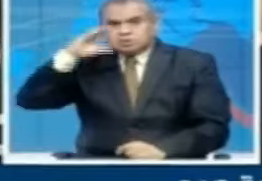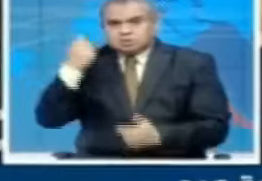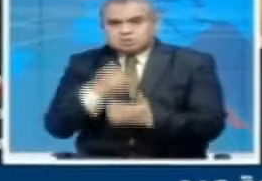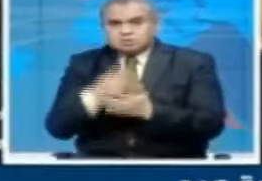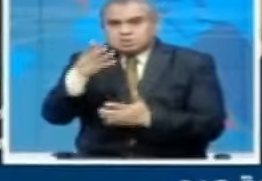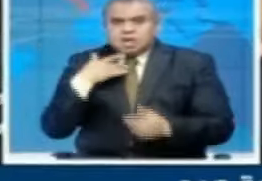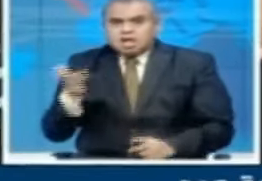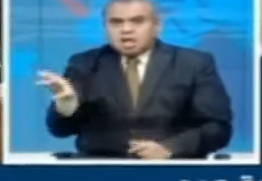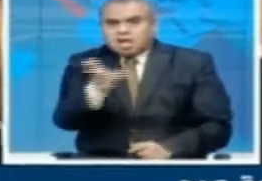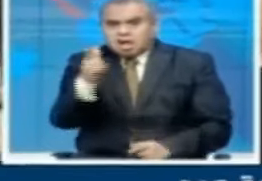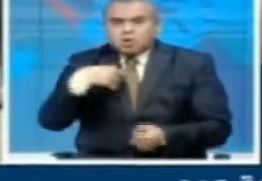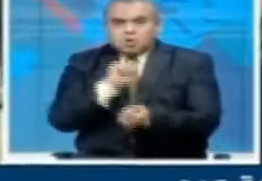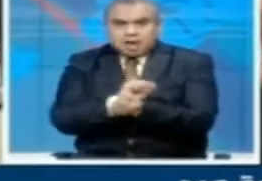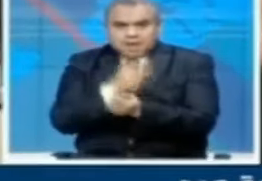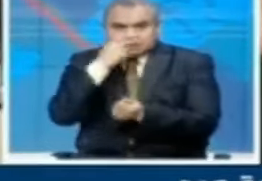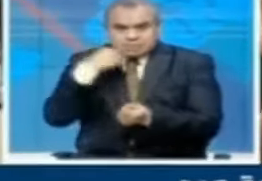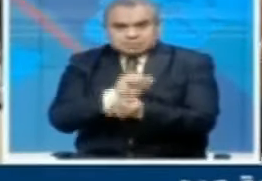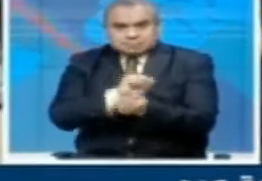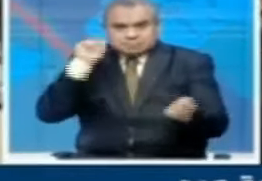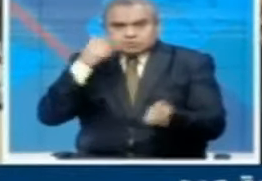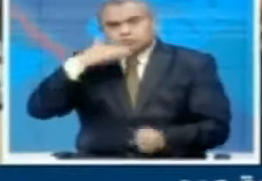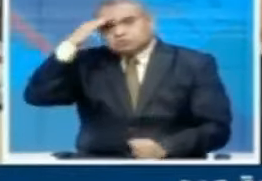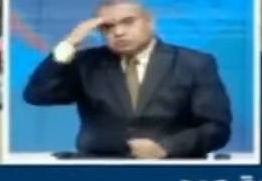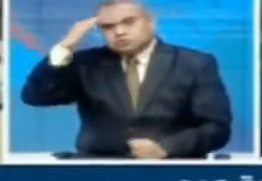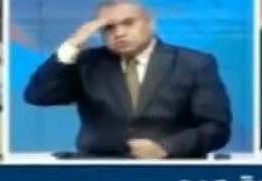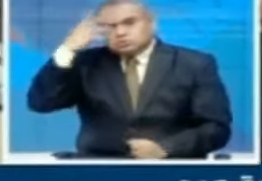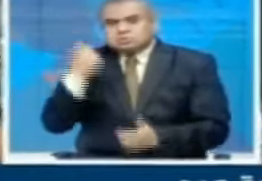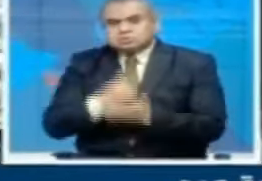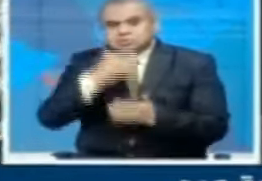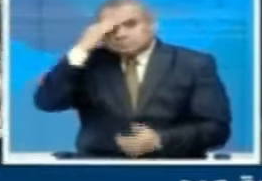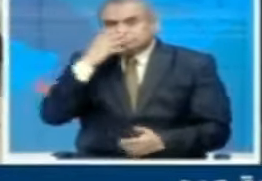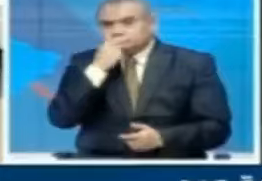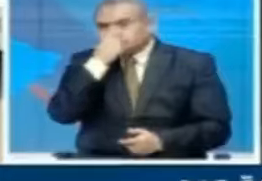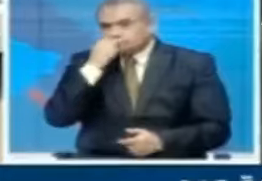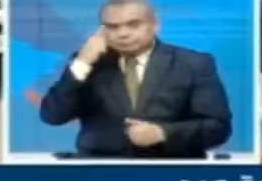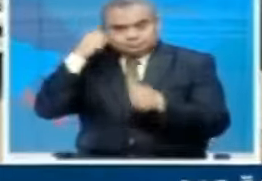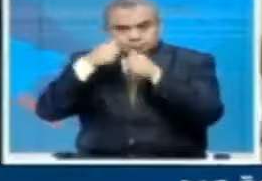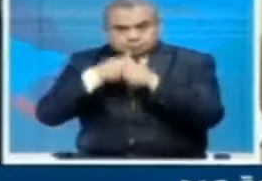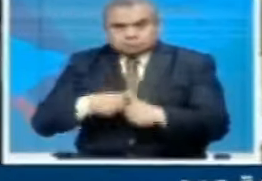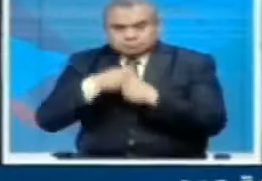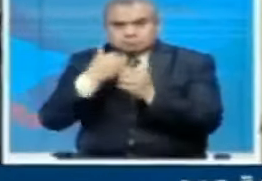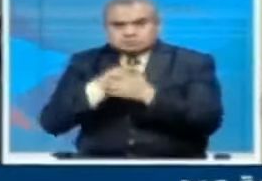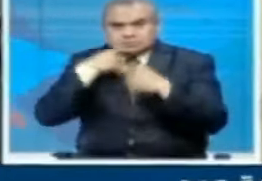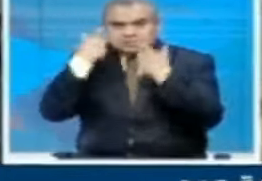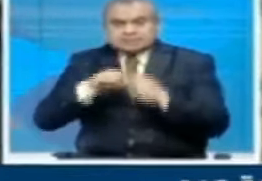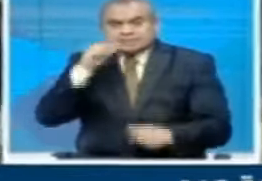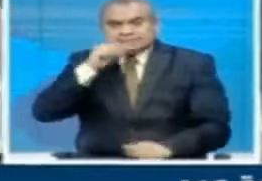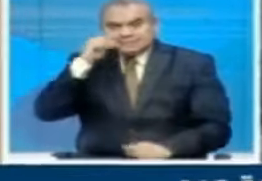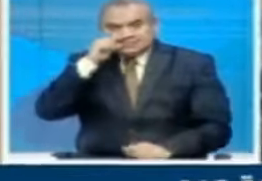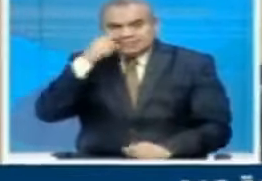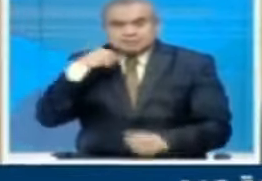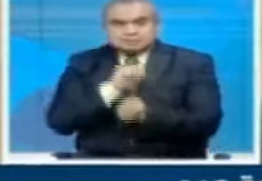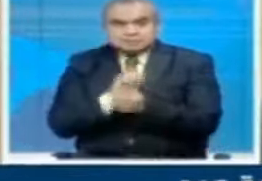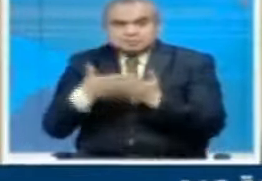لنا أخونا أعز حاجة عندنا، وبشكره أوي أوي أوي. المناسبات الدينية والوطنية هي فرصة لنزلاء